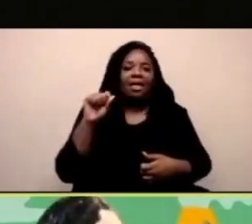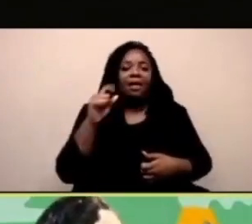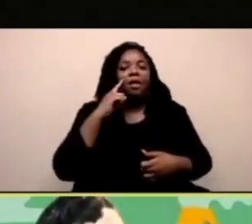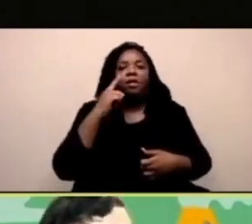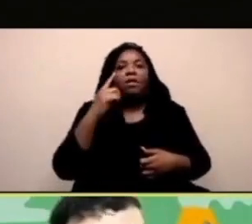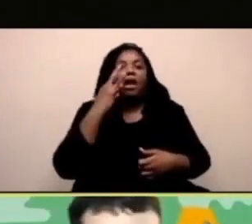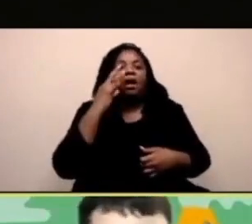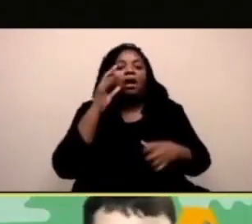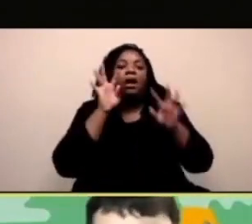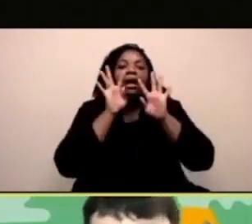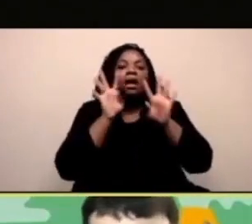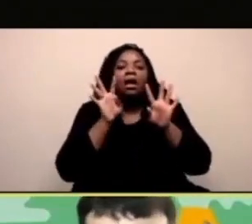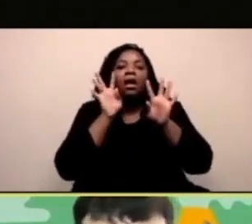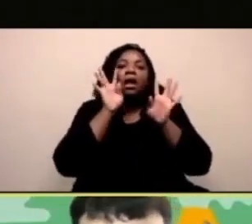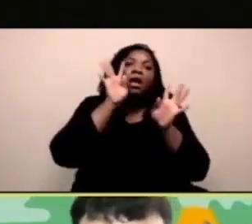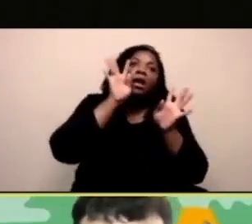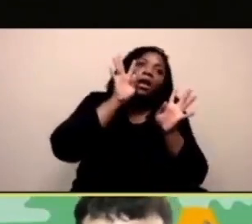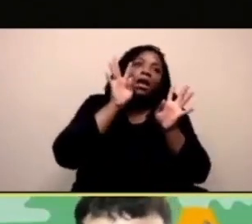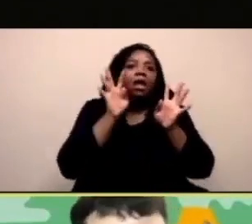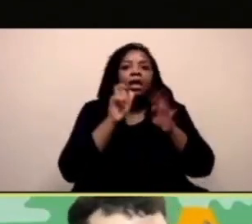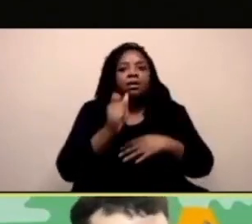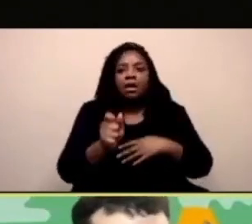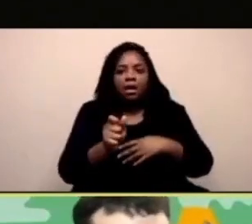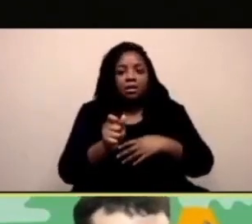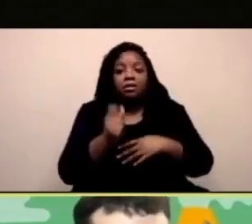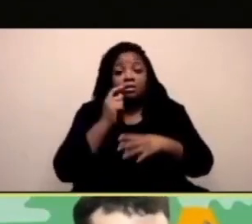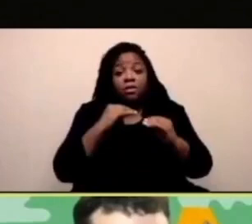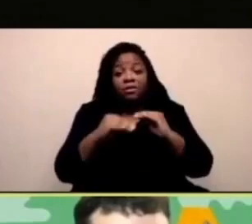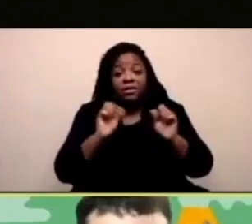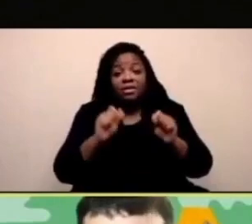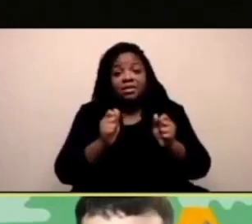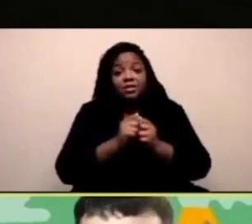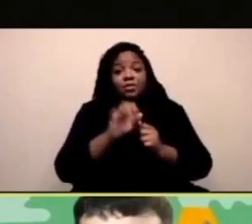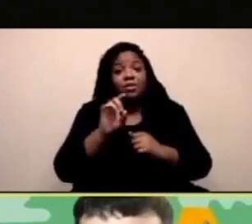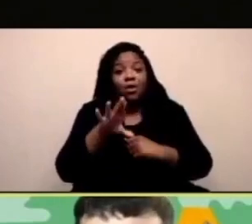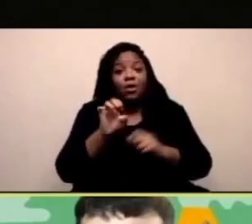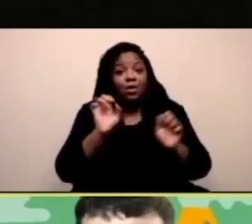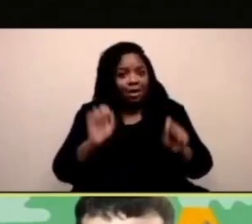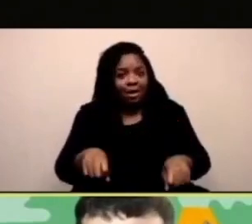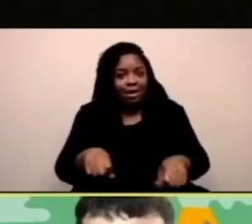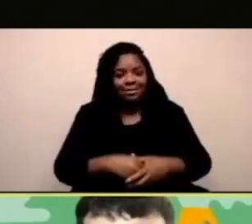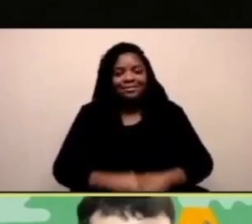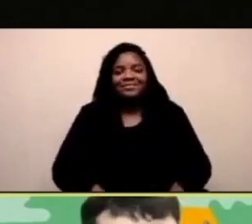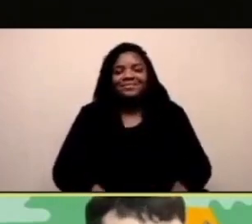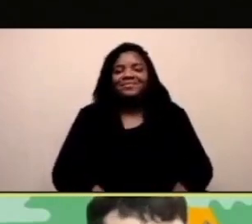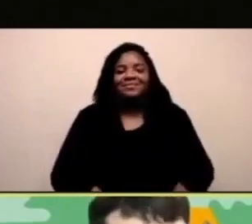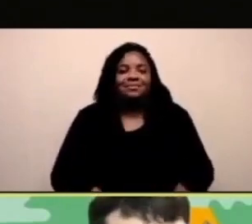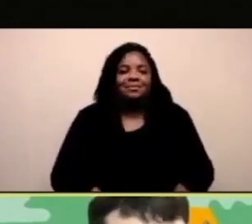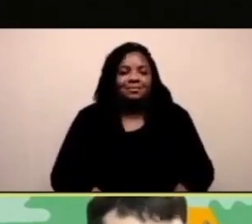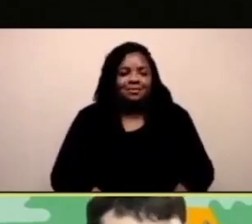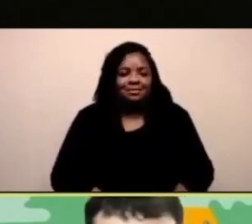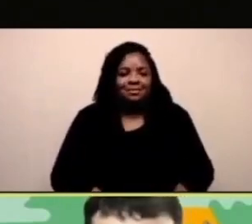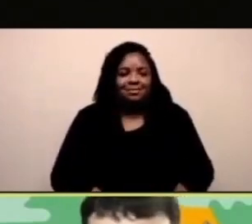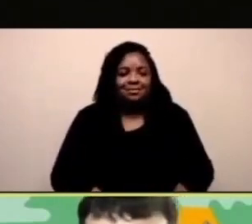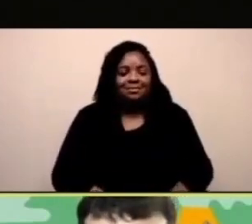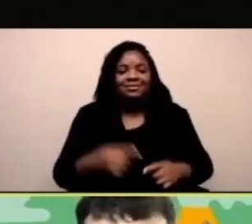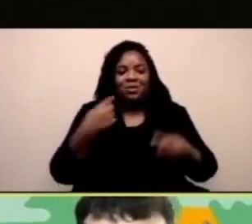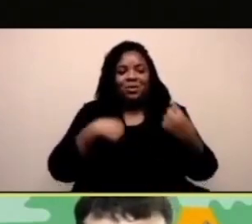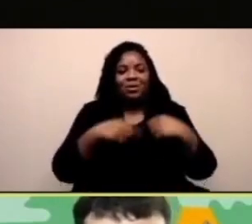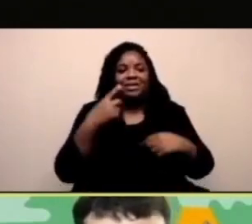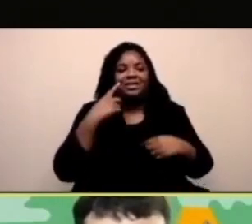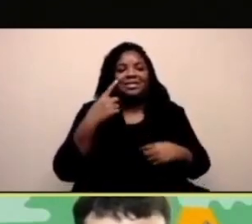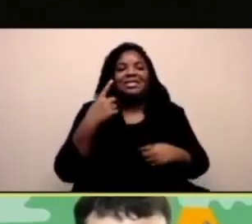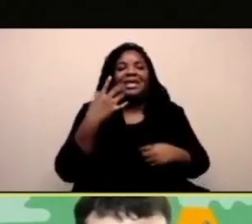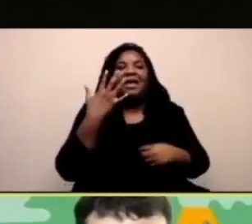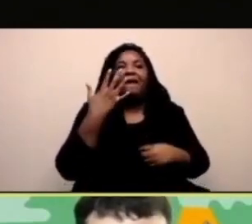には問題があとちょっと面白い問題があります画面を回転させるとヒゲがついてきませんただこれ